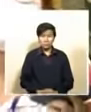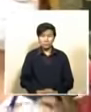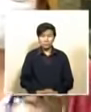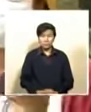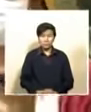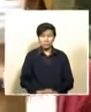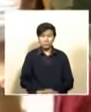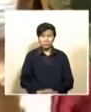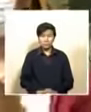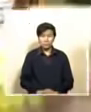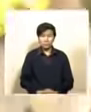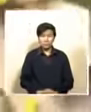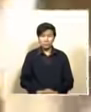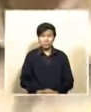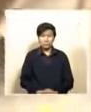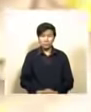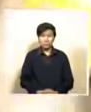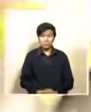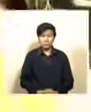สวัสดีครับ